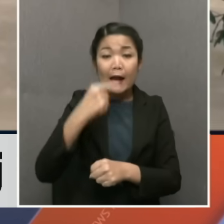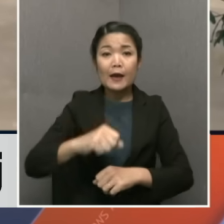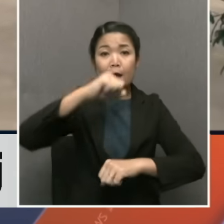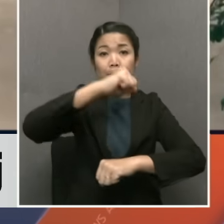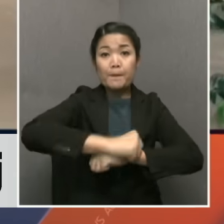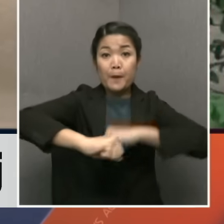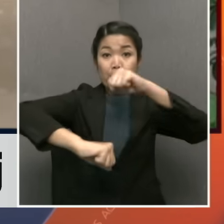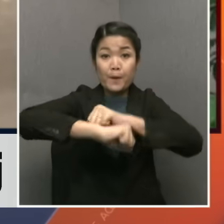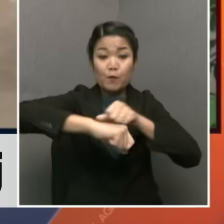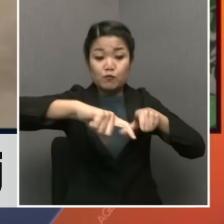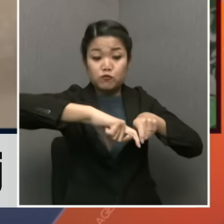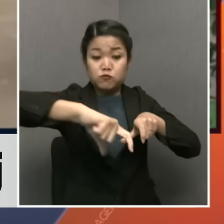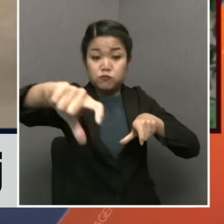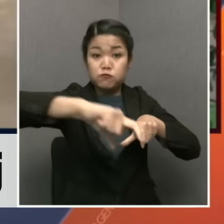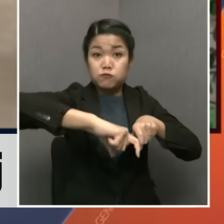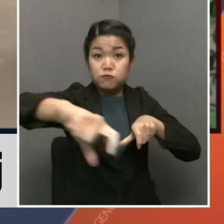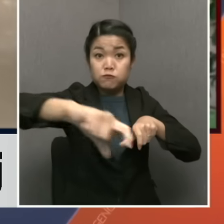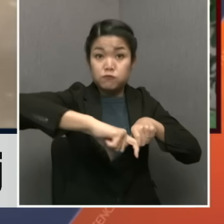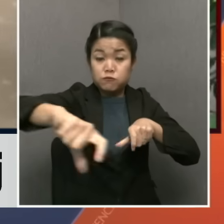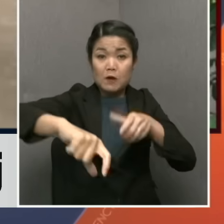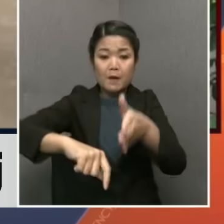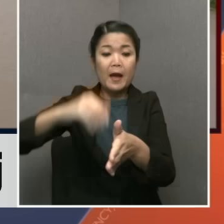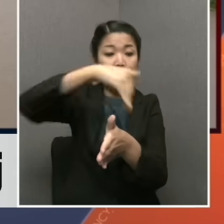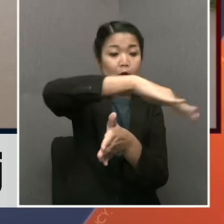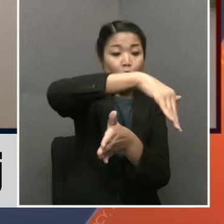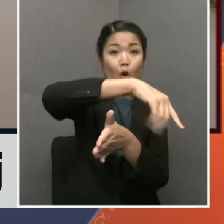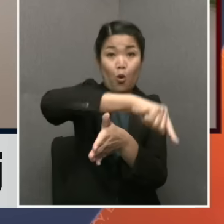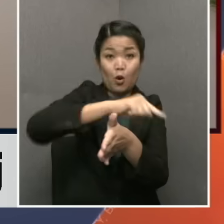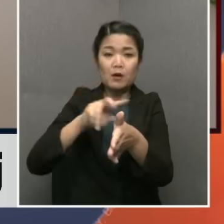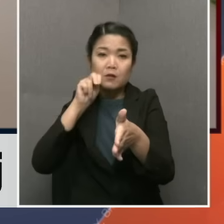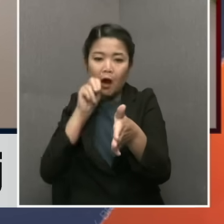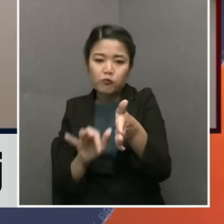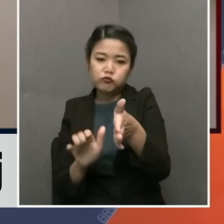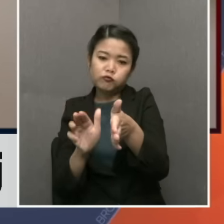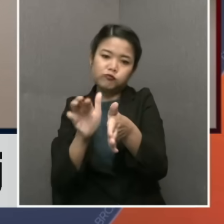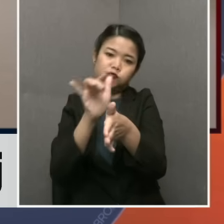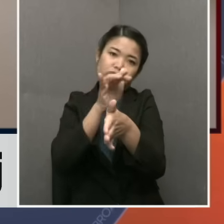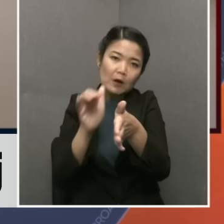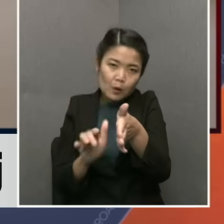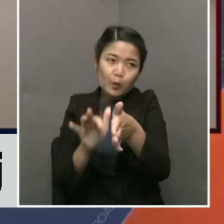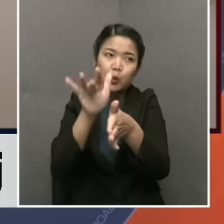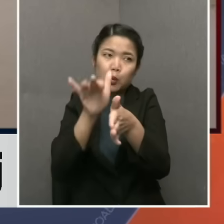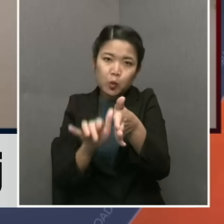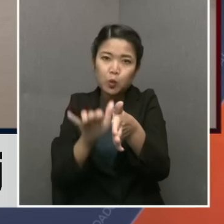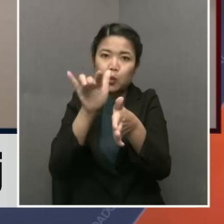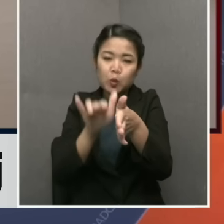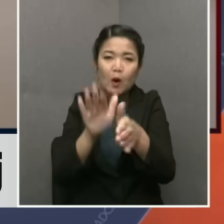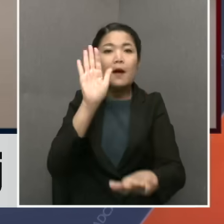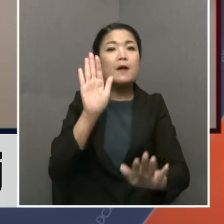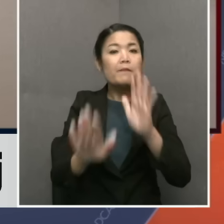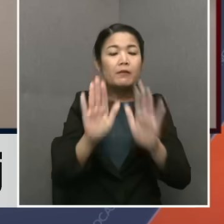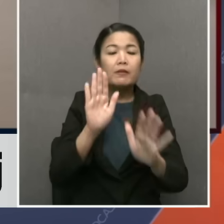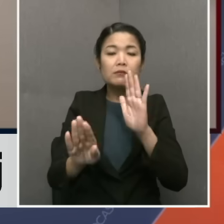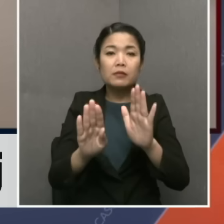นะครับก็ตั้งแต่ยิงตั้งแต่เมื่อวานเป็นต้นมาแล้วนะครับระดับน้ำก็จะเพิ่มสูงขึ้นนะฮะเพิ่มสูงขึ้นอีกประมาณ